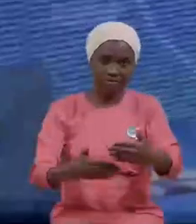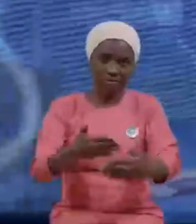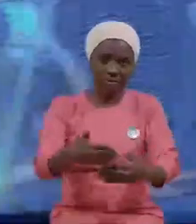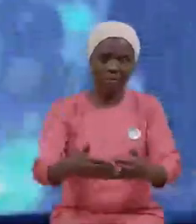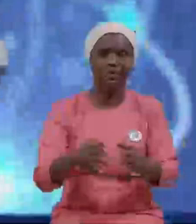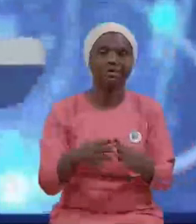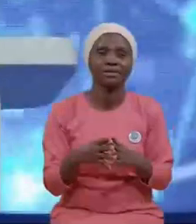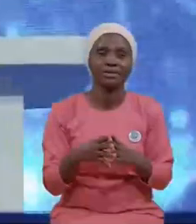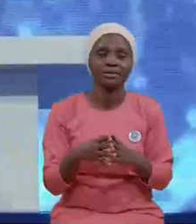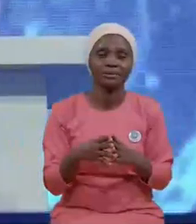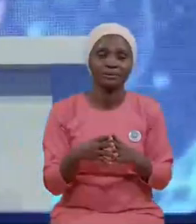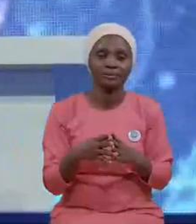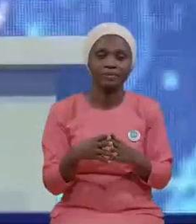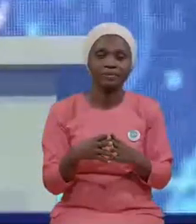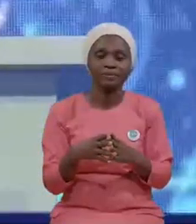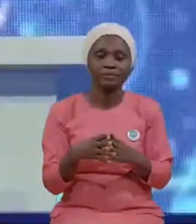nature.